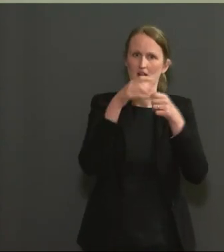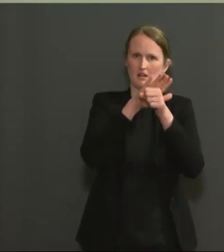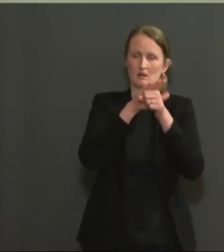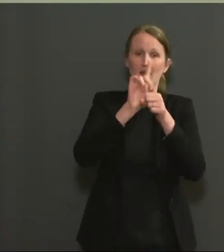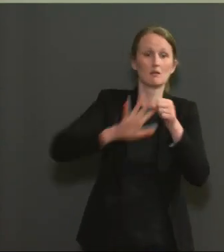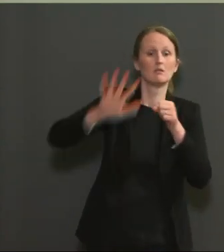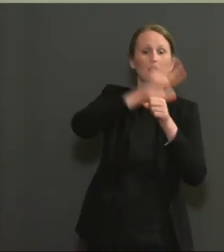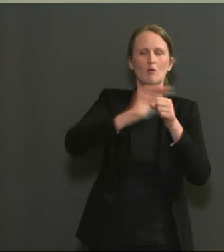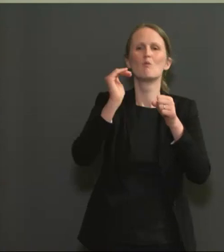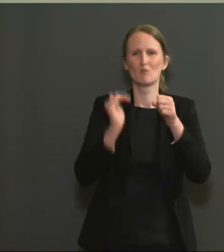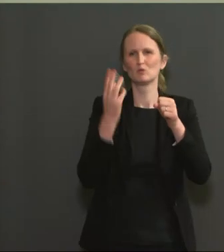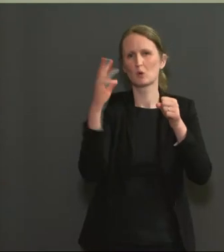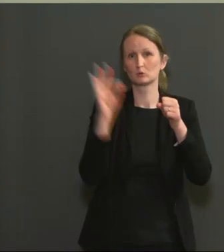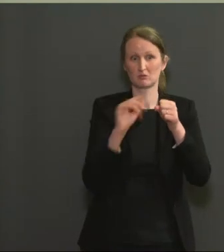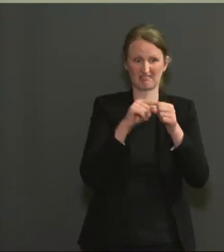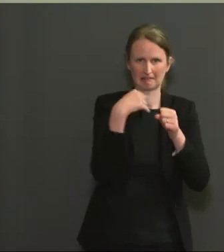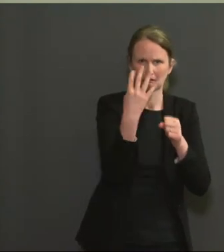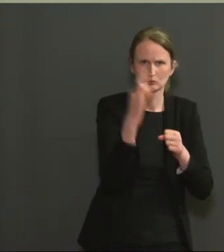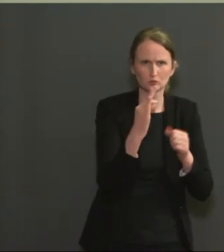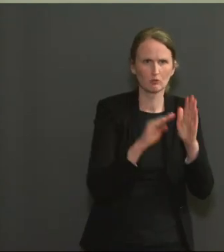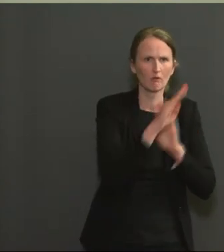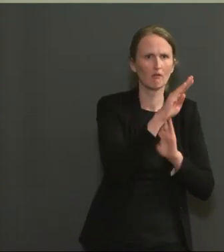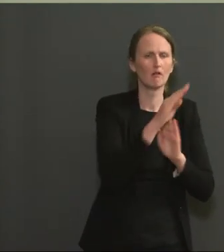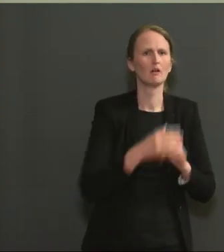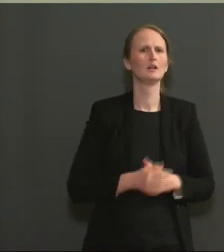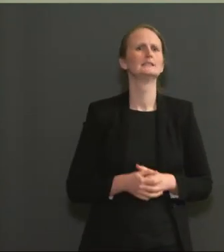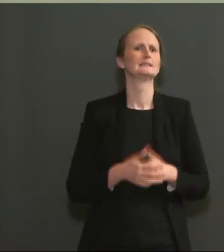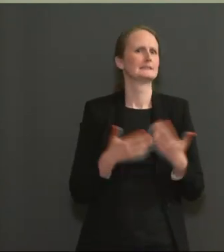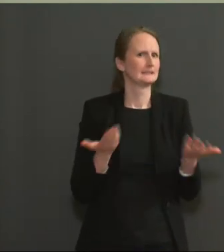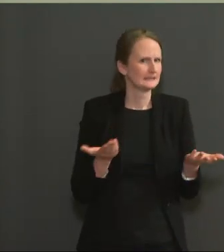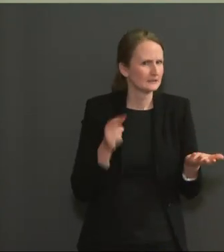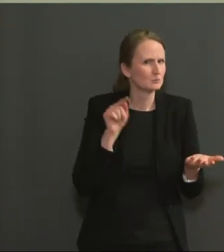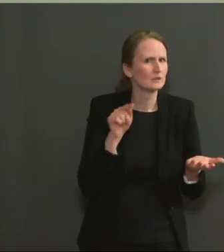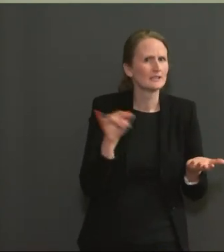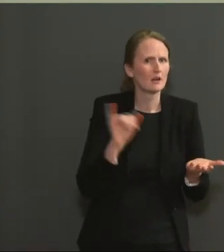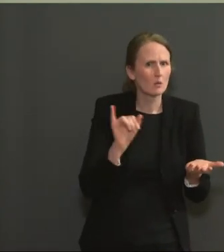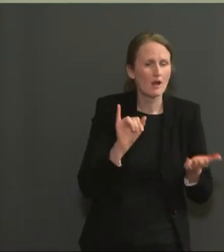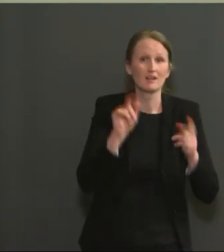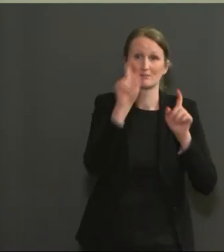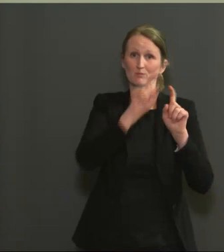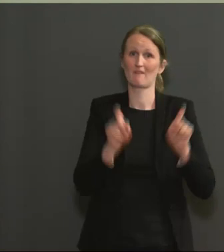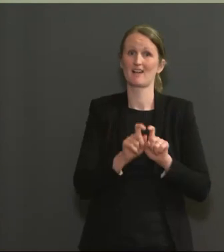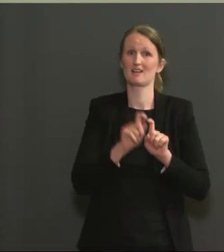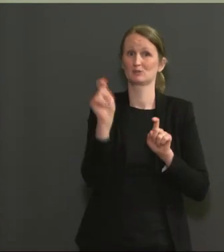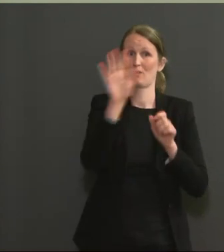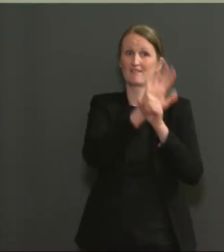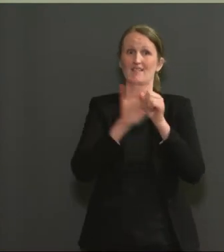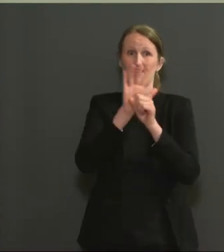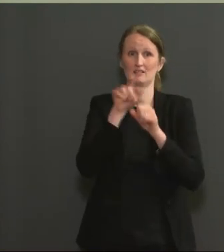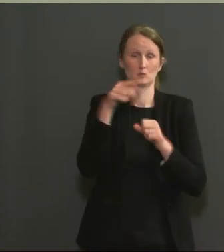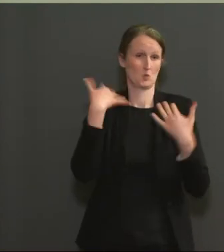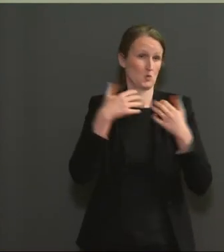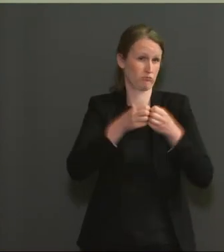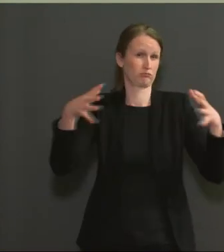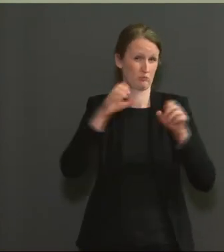cela que la province d'enverse en nombre absolu reste le leader actuel avec 333 nouvelles contaminations par